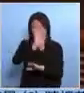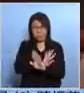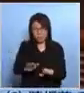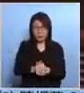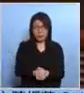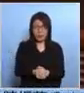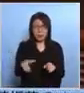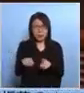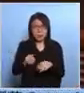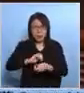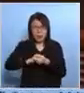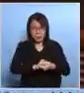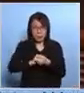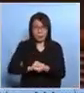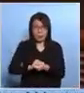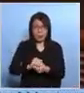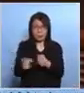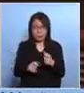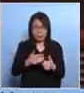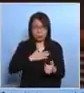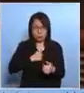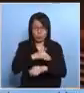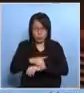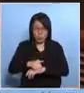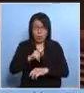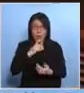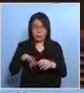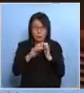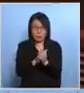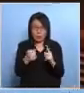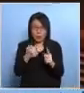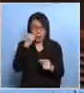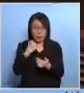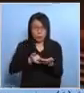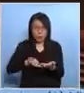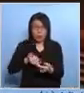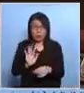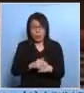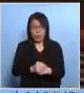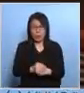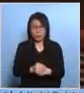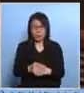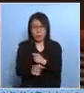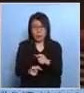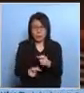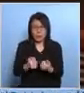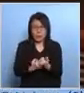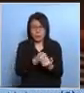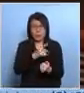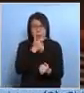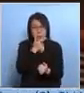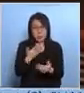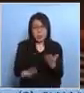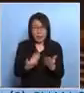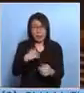成日教委一齊大家合作財政預算案，嗱，我哋唔好爭取全民退休保障嗰啲，你覺得咁狼啊？啲商界未必支持嚇。如